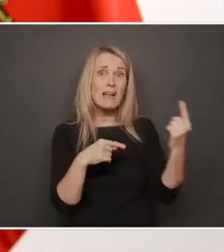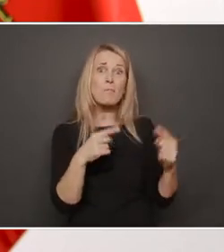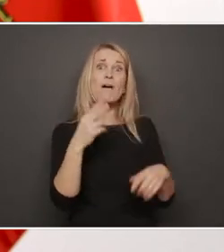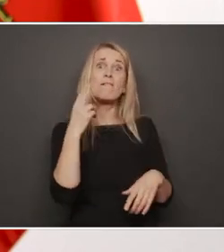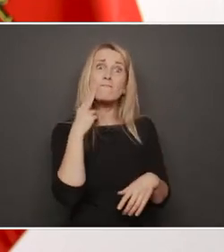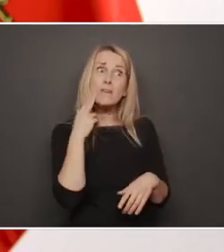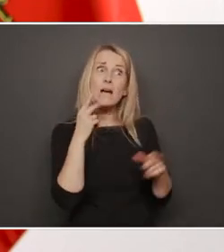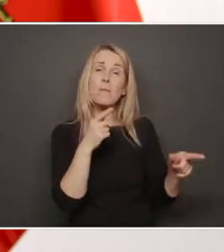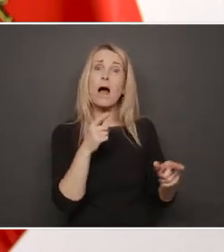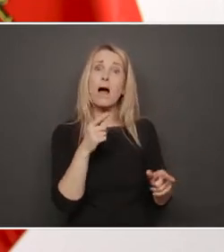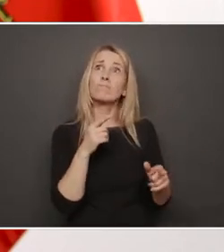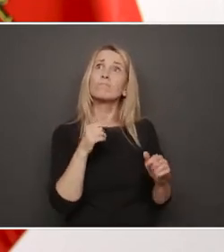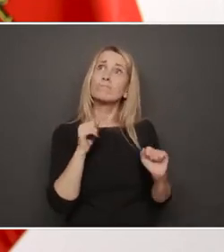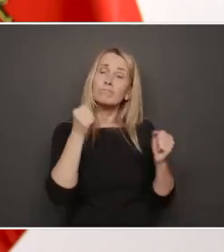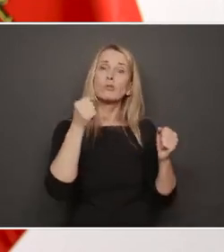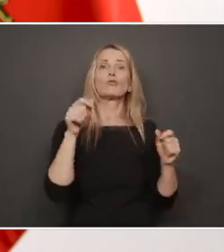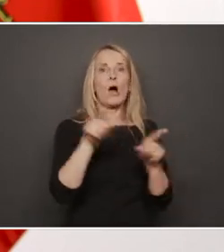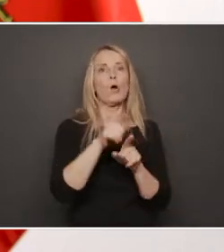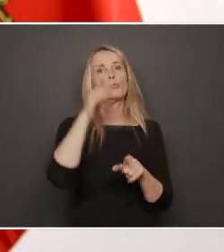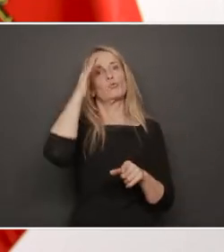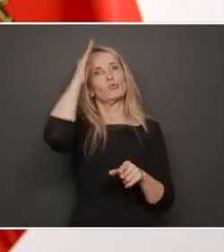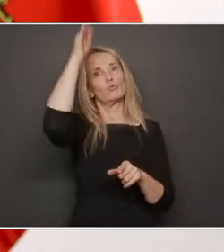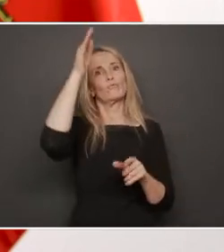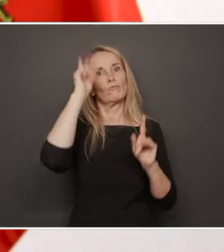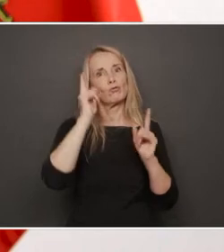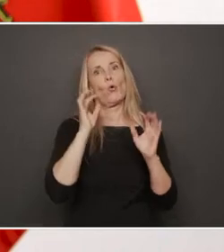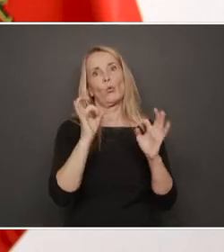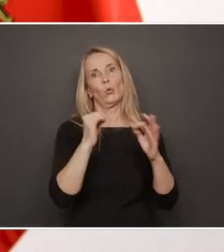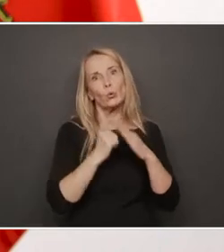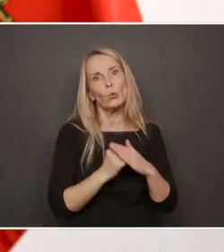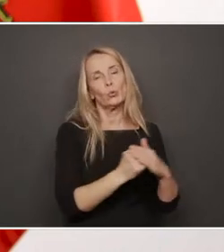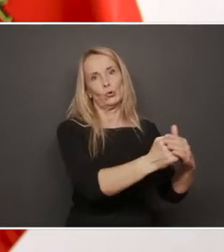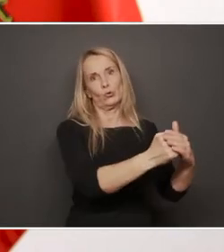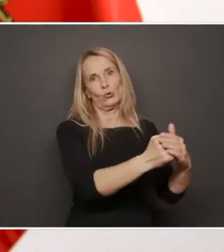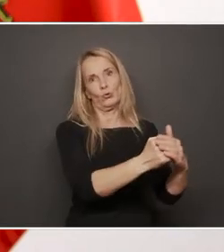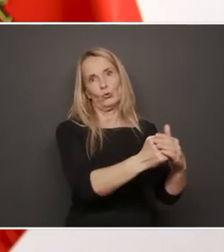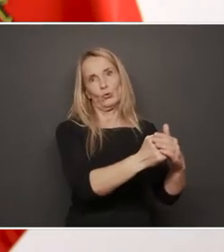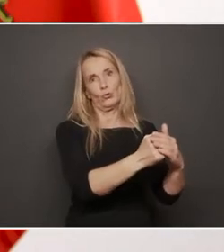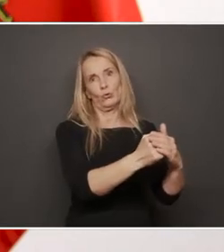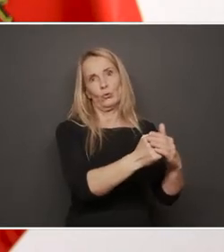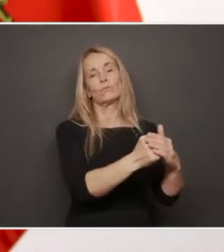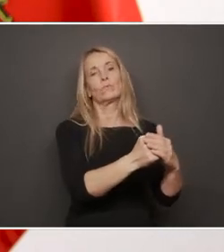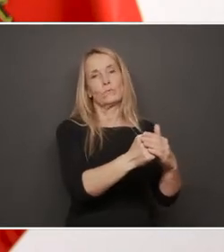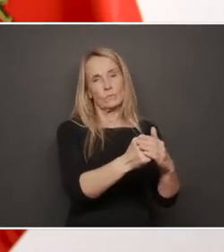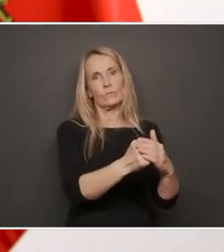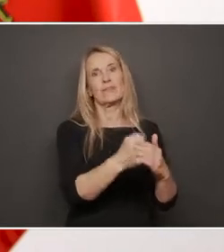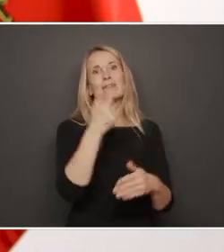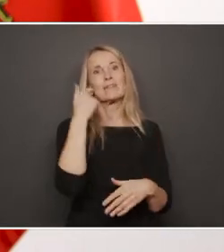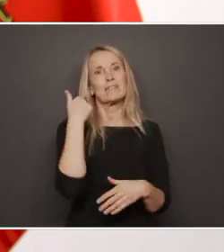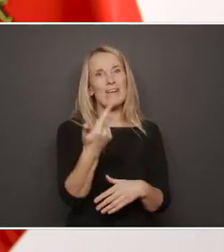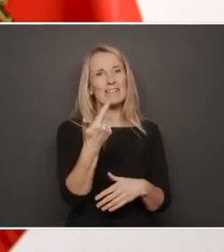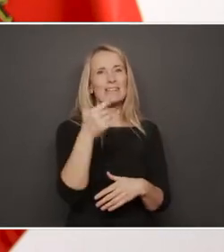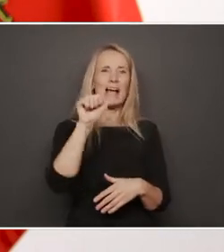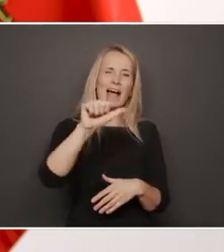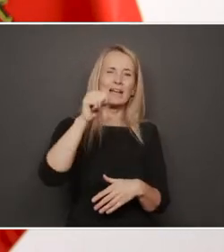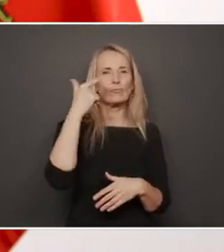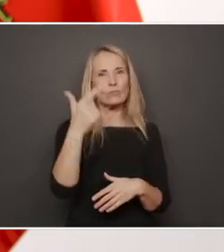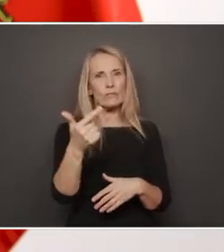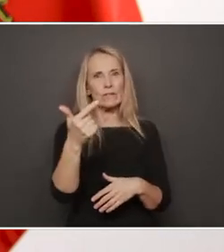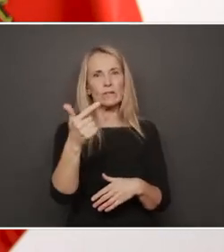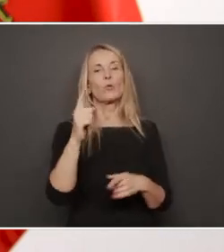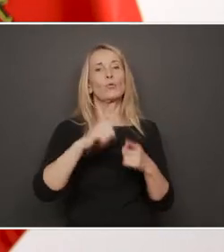sollen auch in Zukunft zielgerichtet unterstützt werden. Dem ATF werden 2021